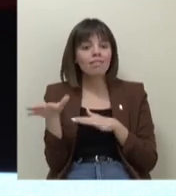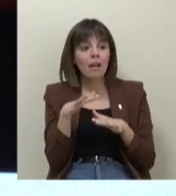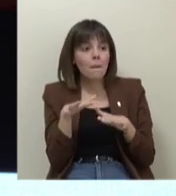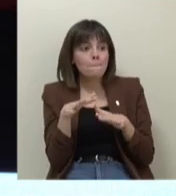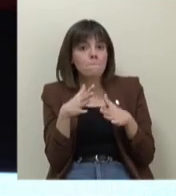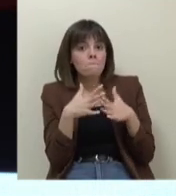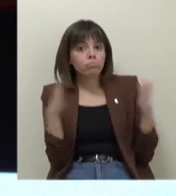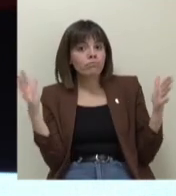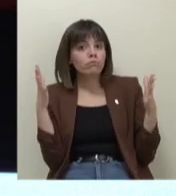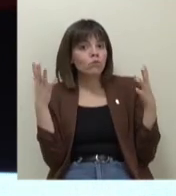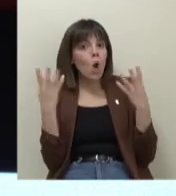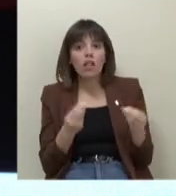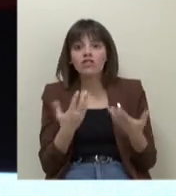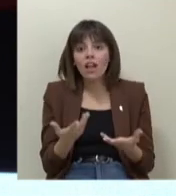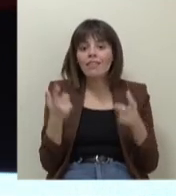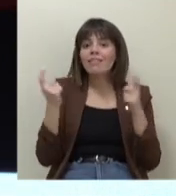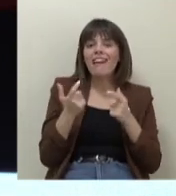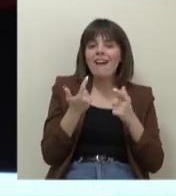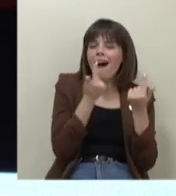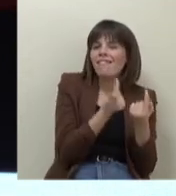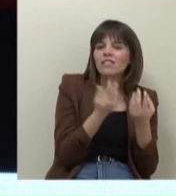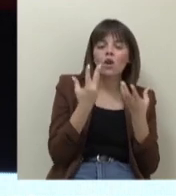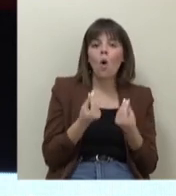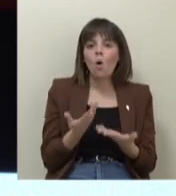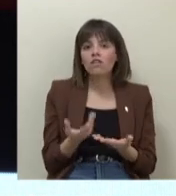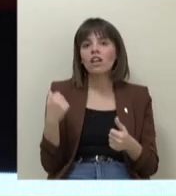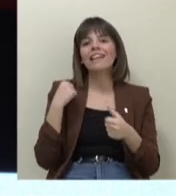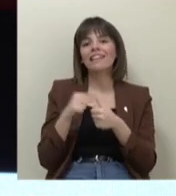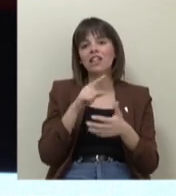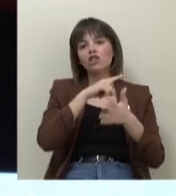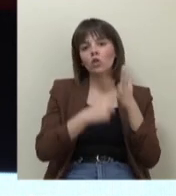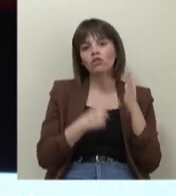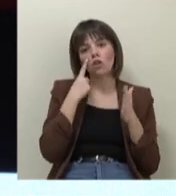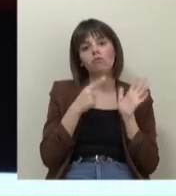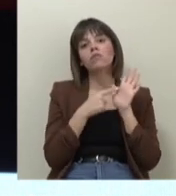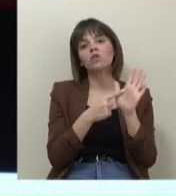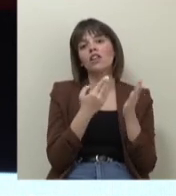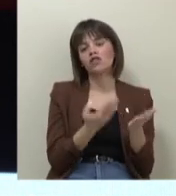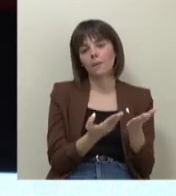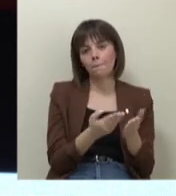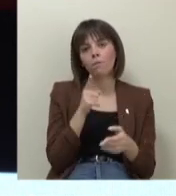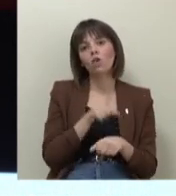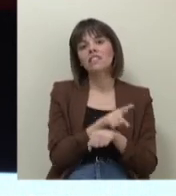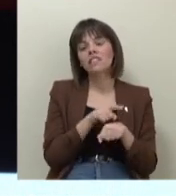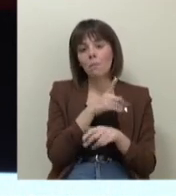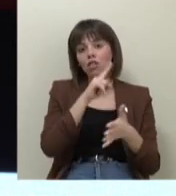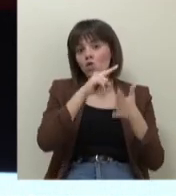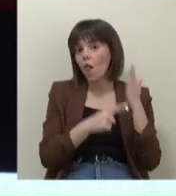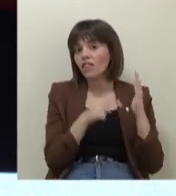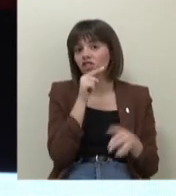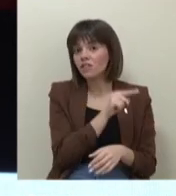etkisini büyüteceğini, nerede azaltacağını yine yöneticilere gösterecek. O zaman